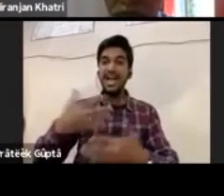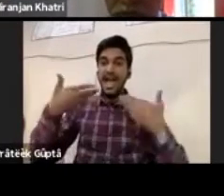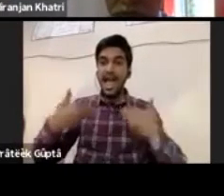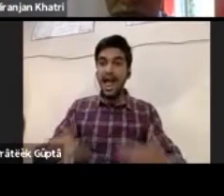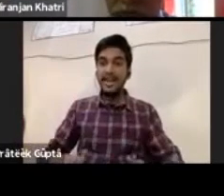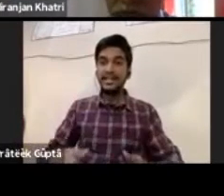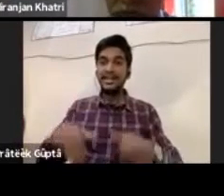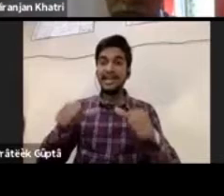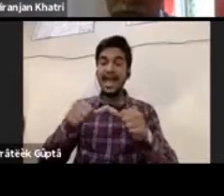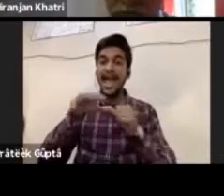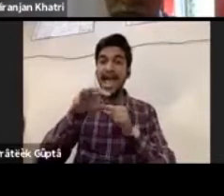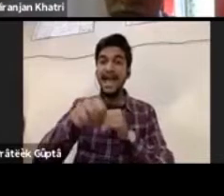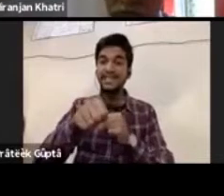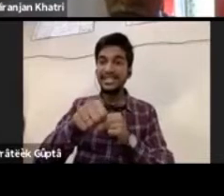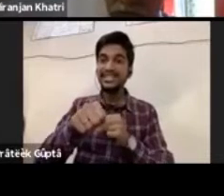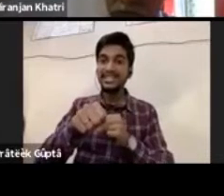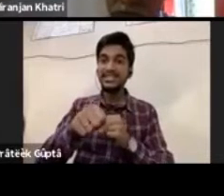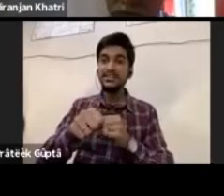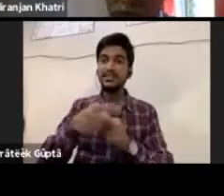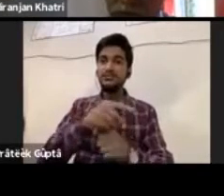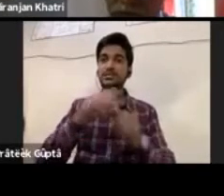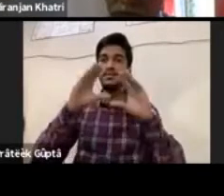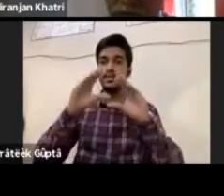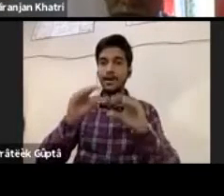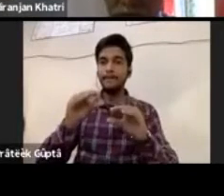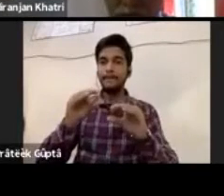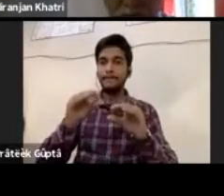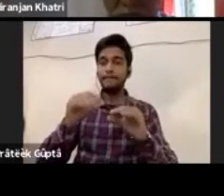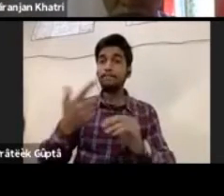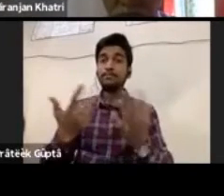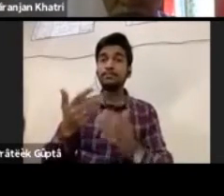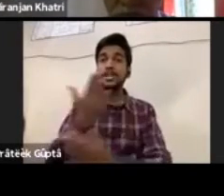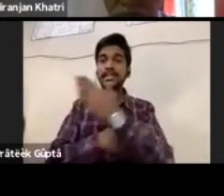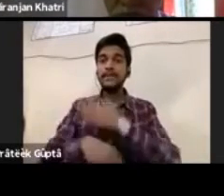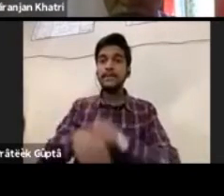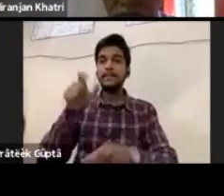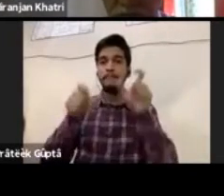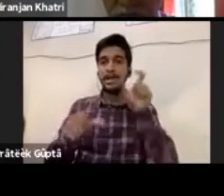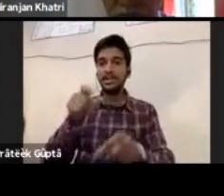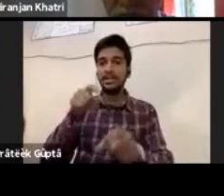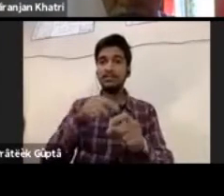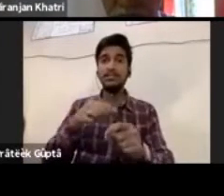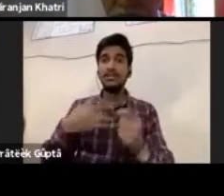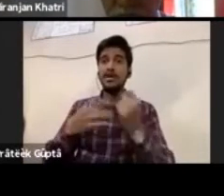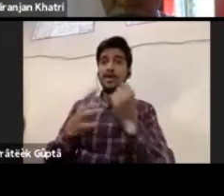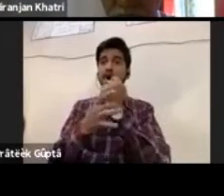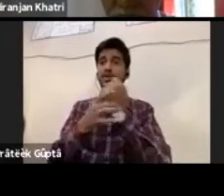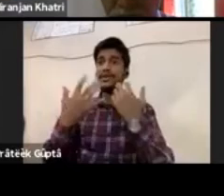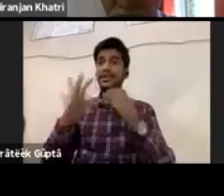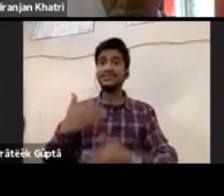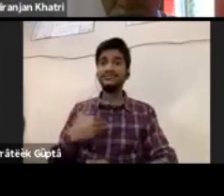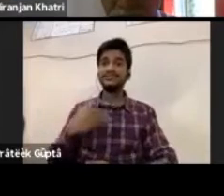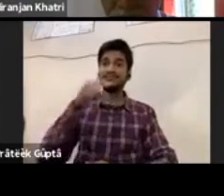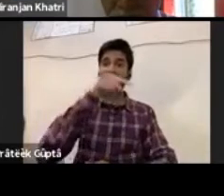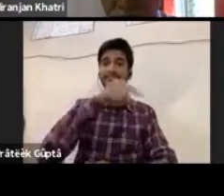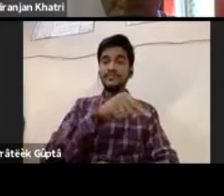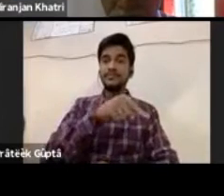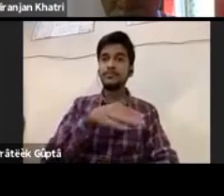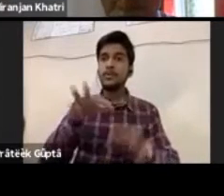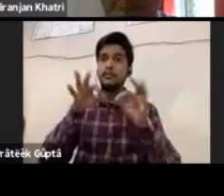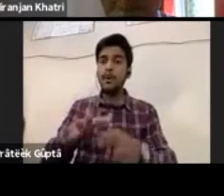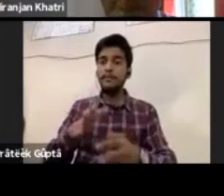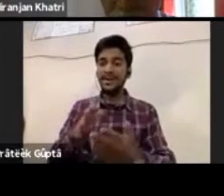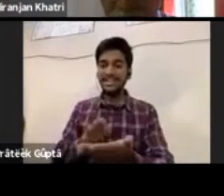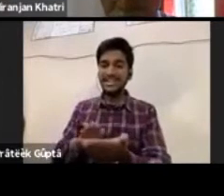एक्सेस है, वो बहुत कम है पर्सन्स विद डिसेबिलिटीज के लिए. हम हॉस्पिटल्स जाते हैं, कई जगह प्रॉपर रैंप्स नहीं होते